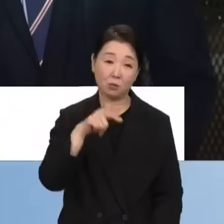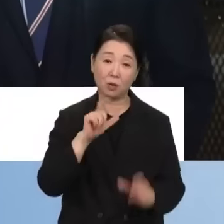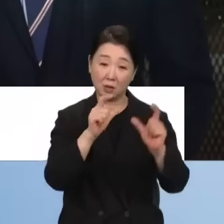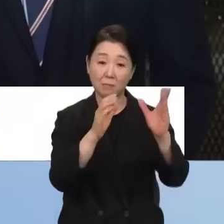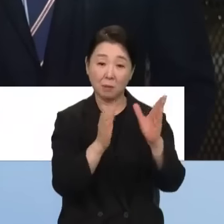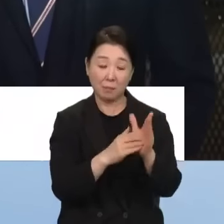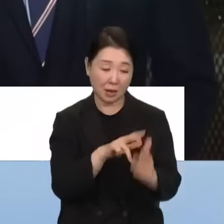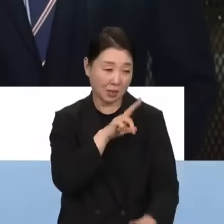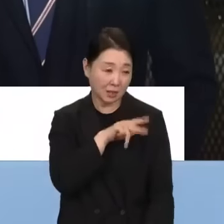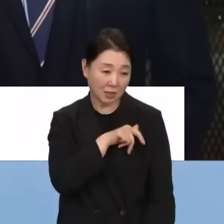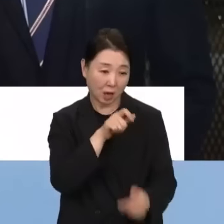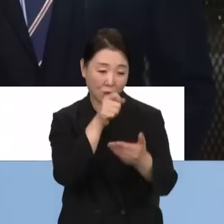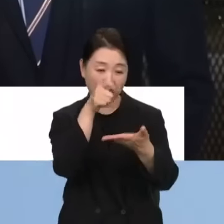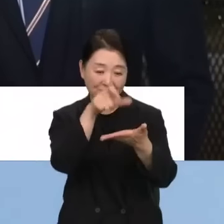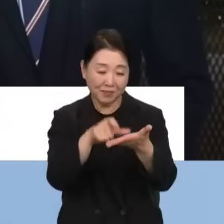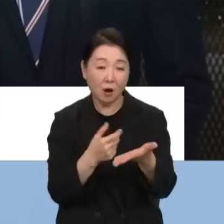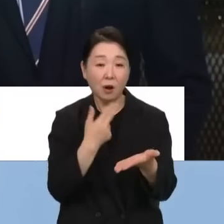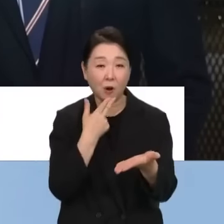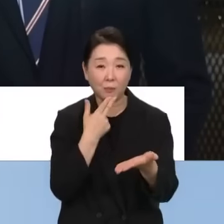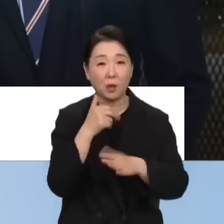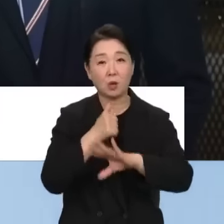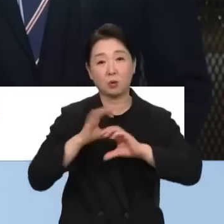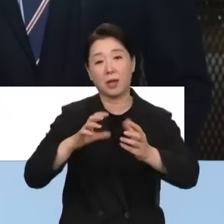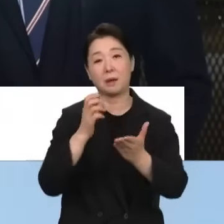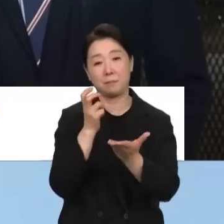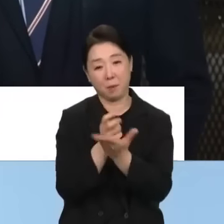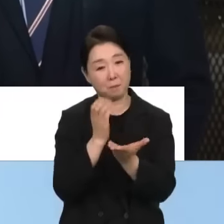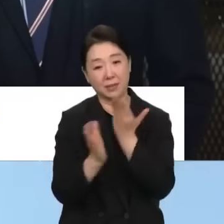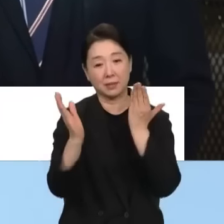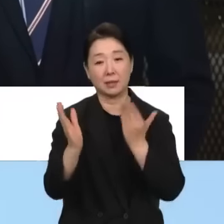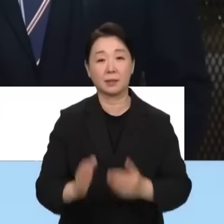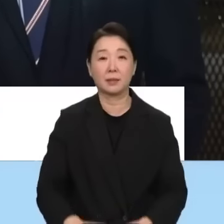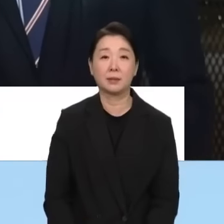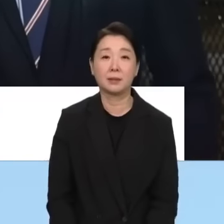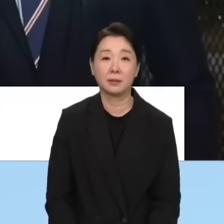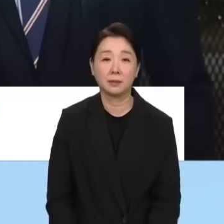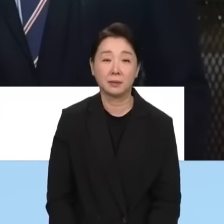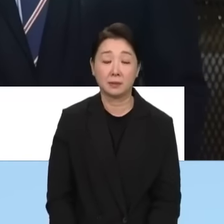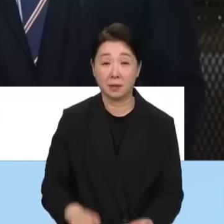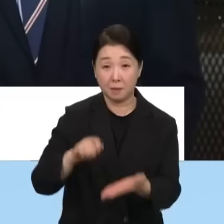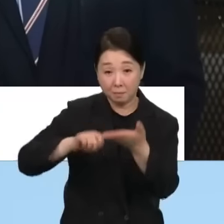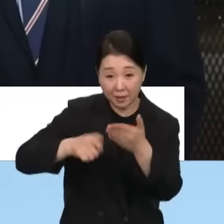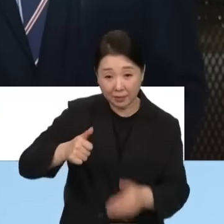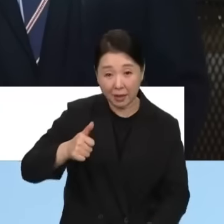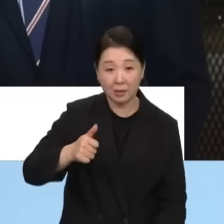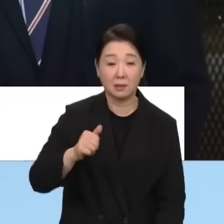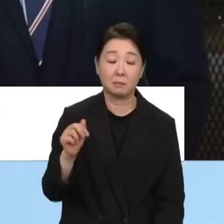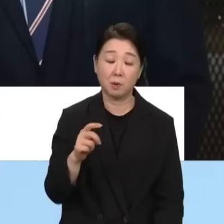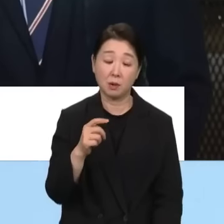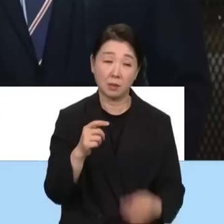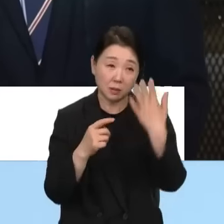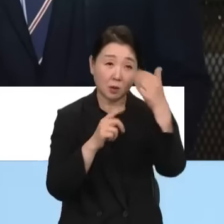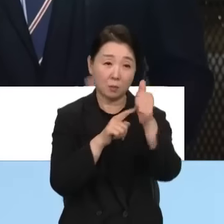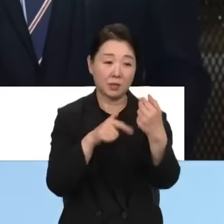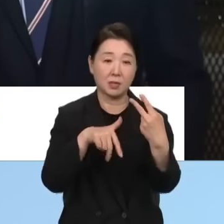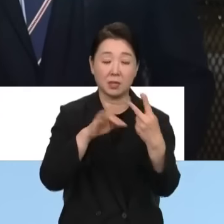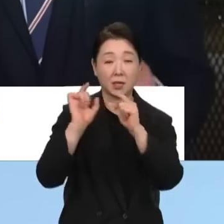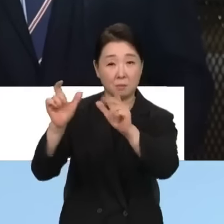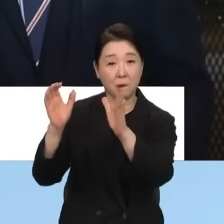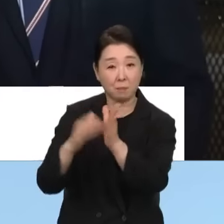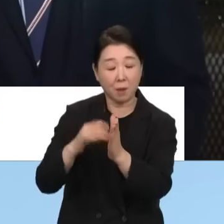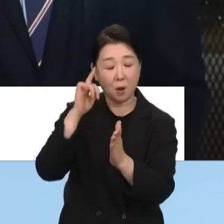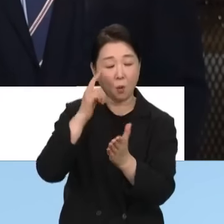인준을 거치지 않아서 헌법에 위배된다는 이유였습니다. 캐넌 판사는 트럼프 임기 때 임명이 됐는데 그간